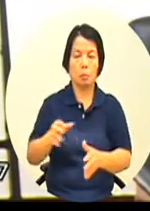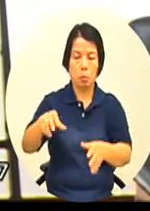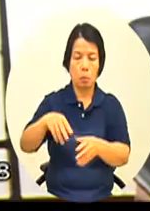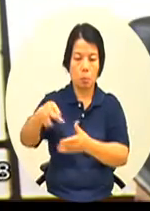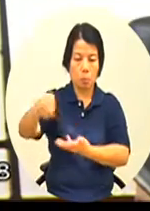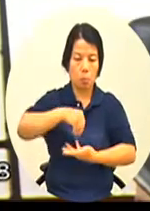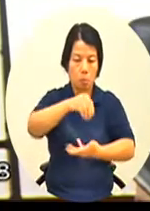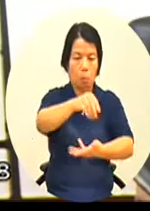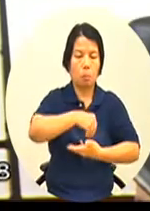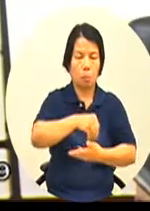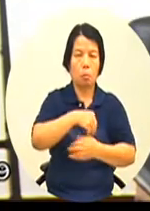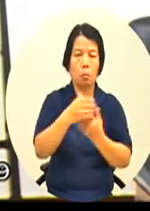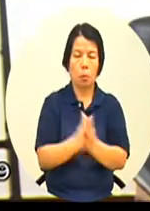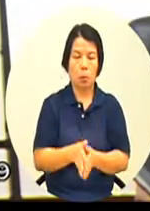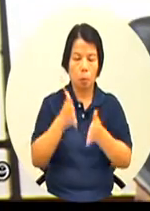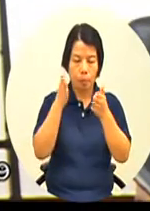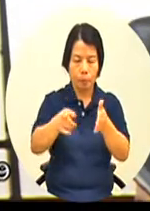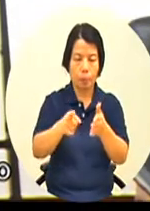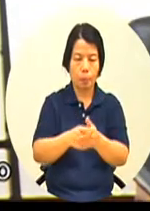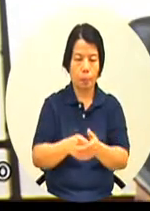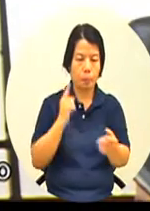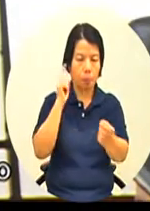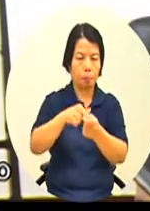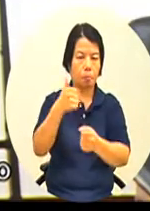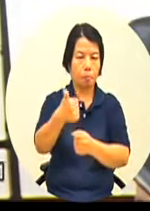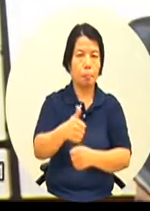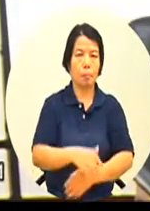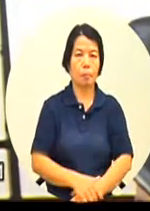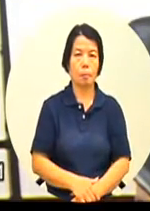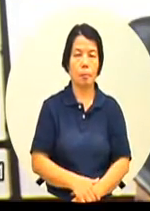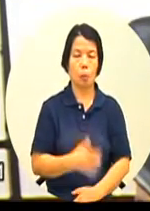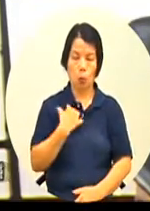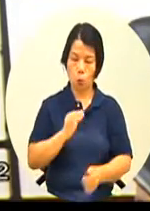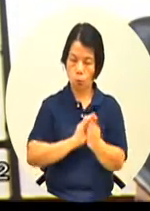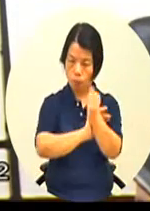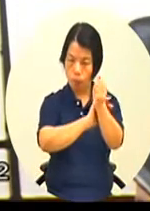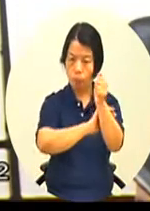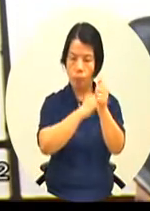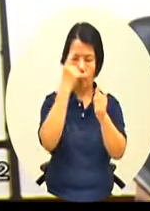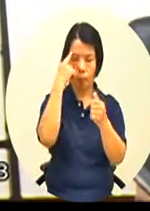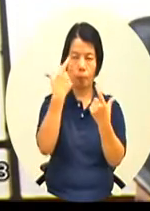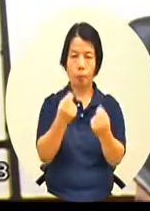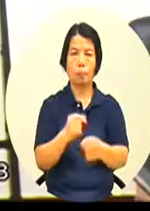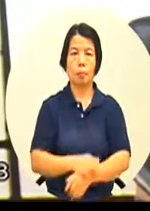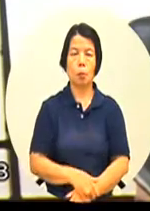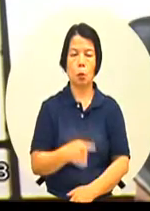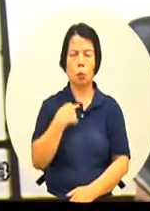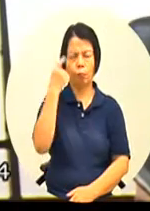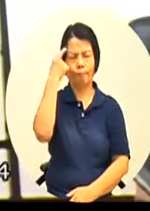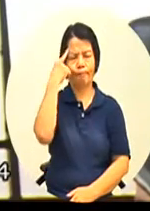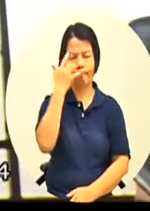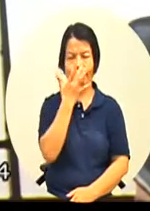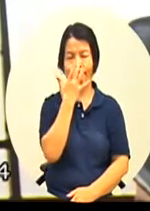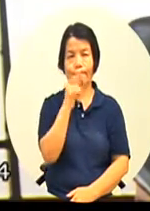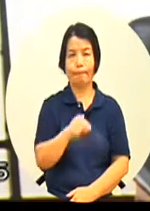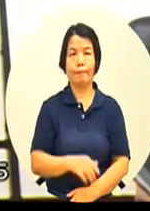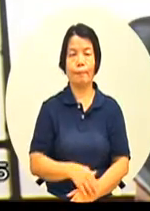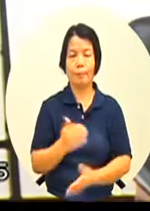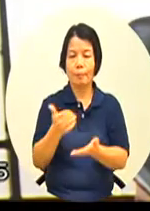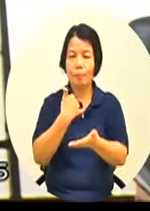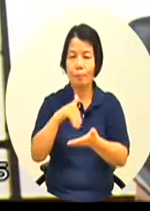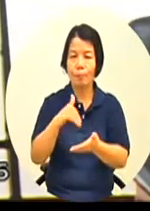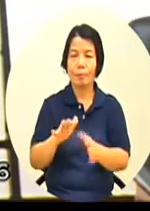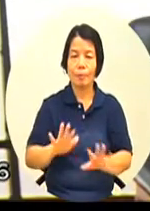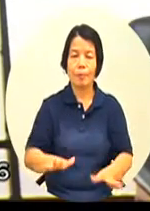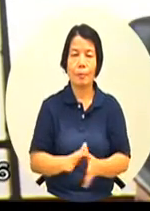其实这是一个好的方向了。那我们原则上支持，只是我一直在 想不通哦，到底蔡议事预算跟